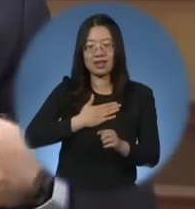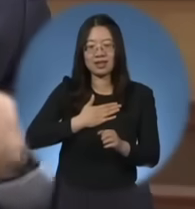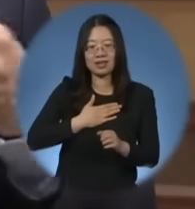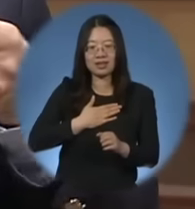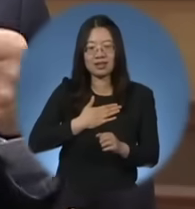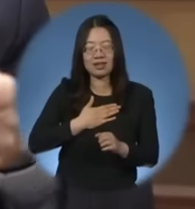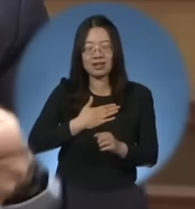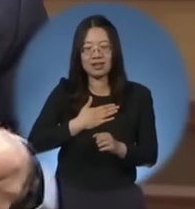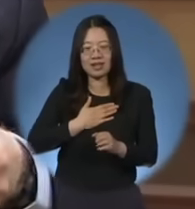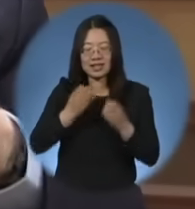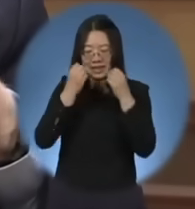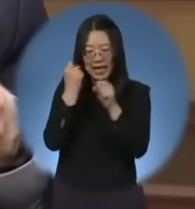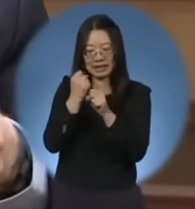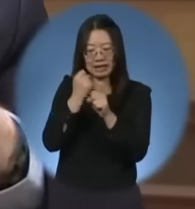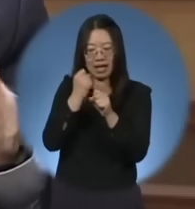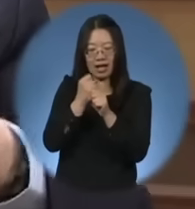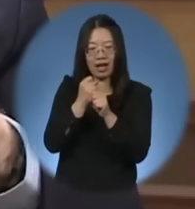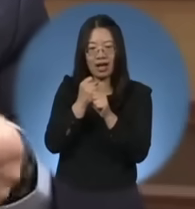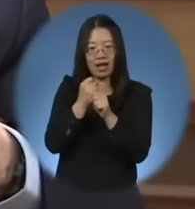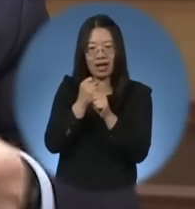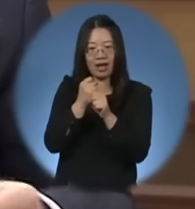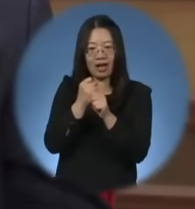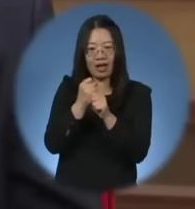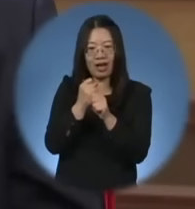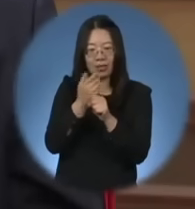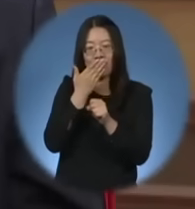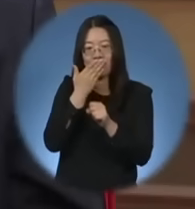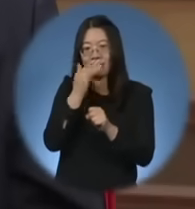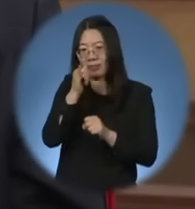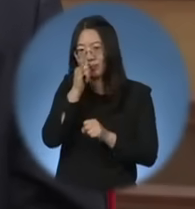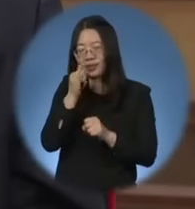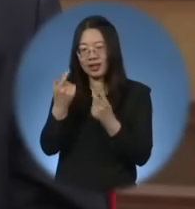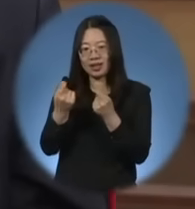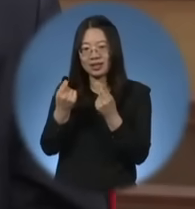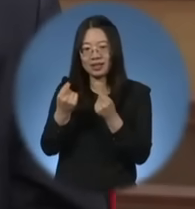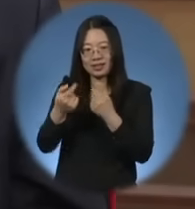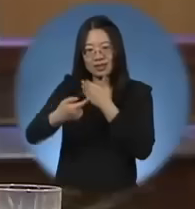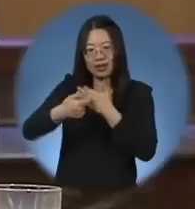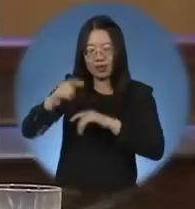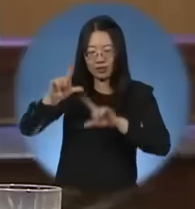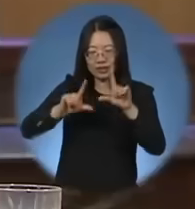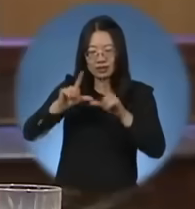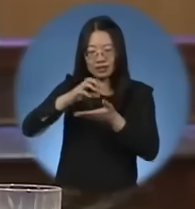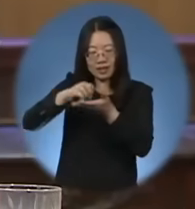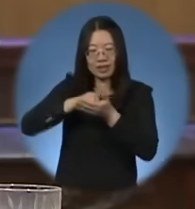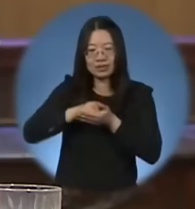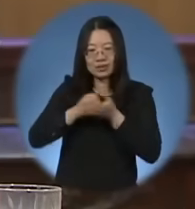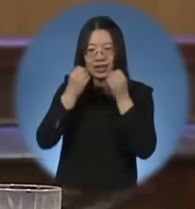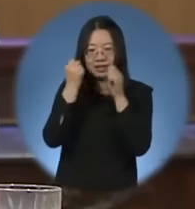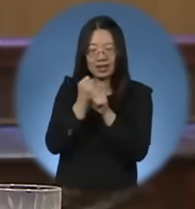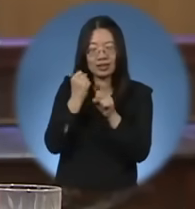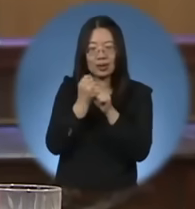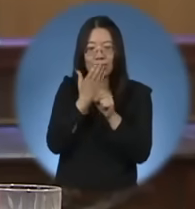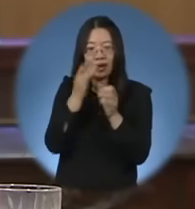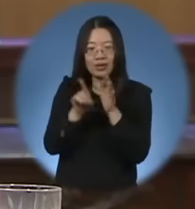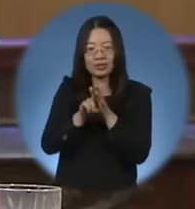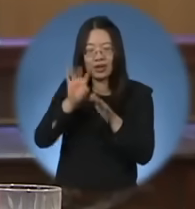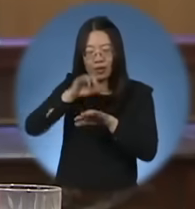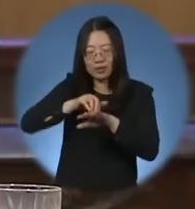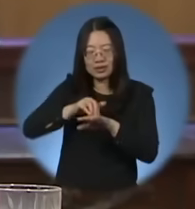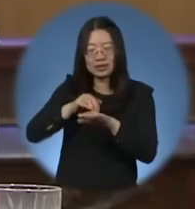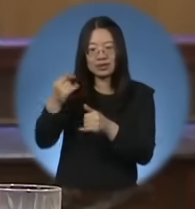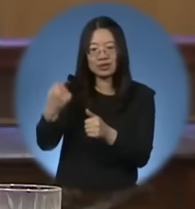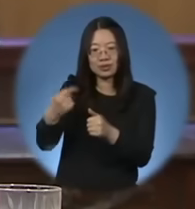자기 작가 한 저 작을 해라 장작한 시조를 씁니다 그런 시조 형식을 가지고 창작하고